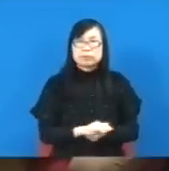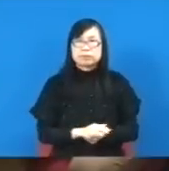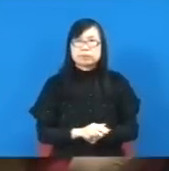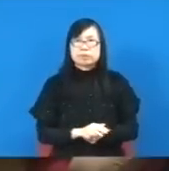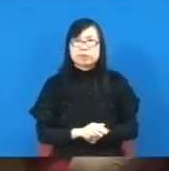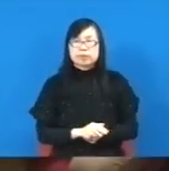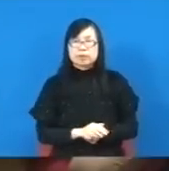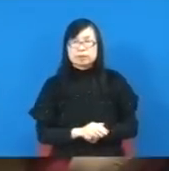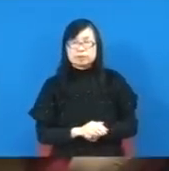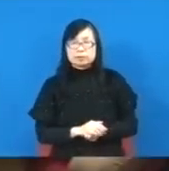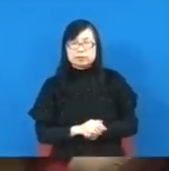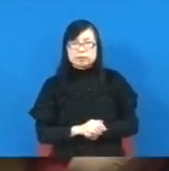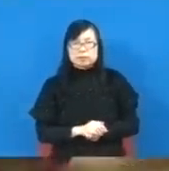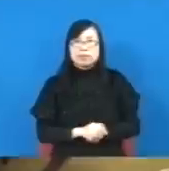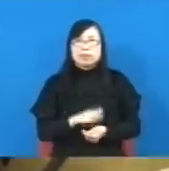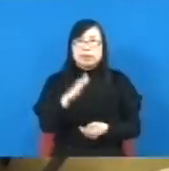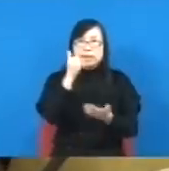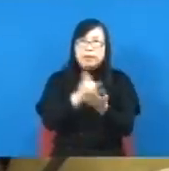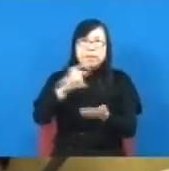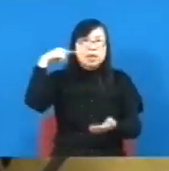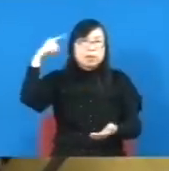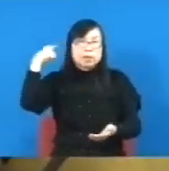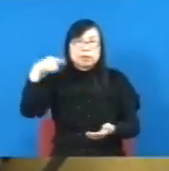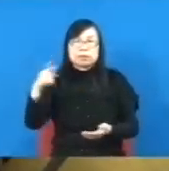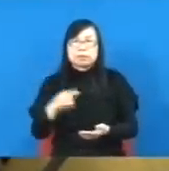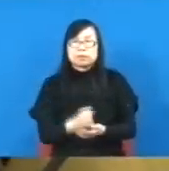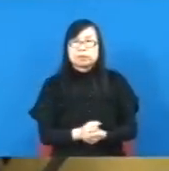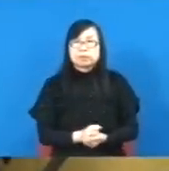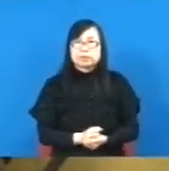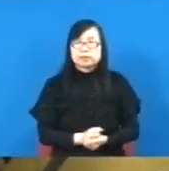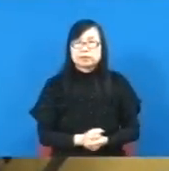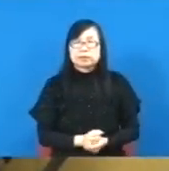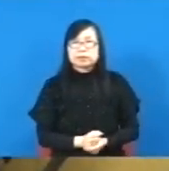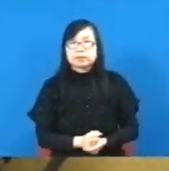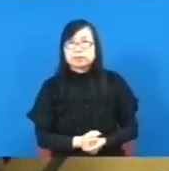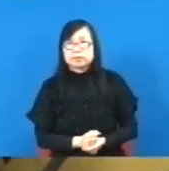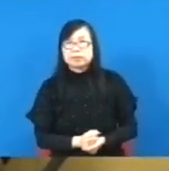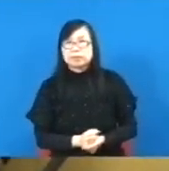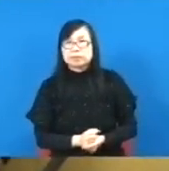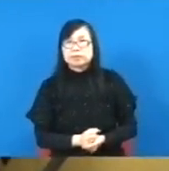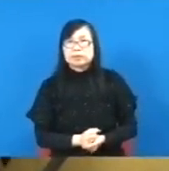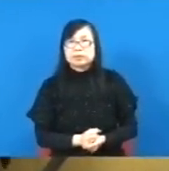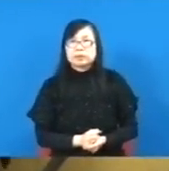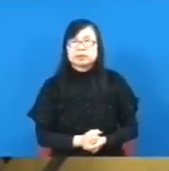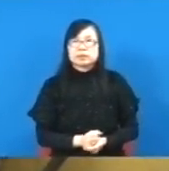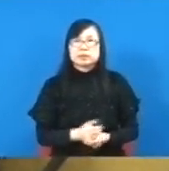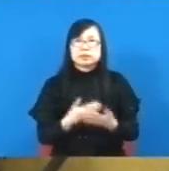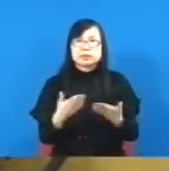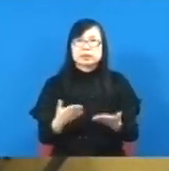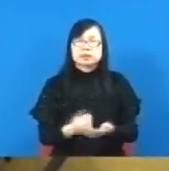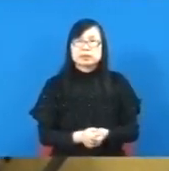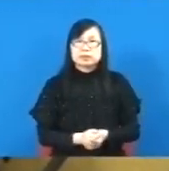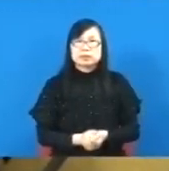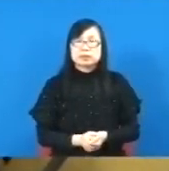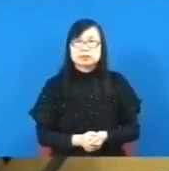喺美國都會㗎，你問佢，喂， 邊個州邊個？ 你雞肋冚家產嚟？係啦，呢